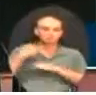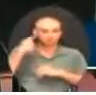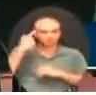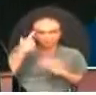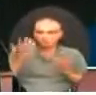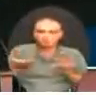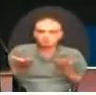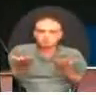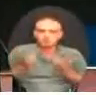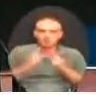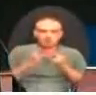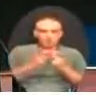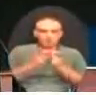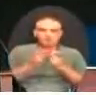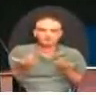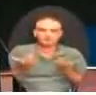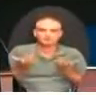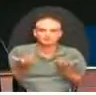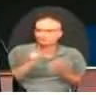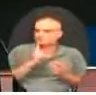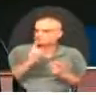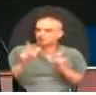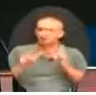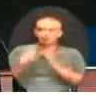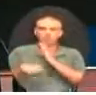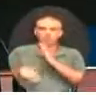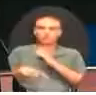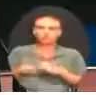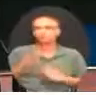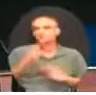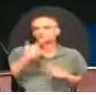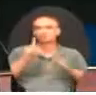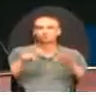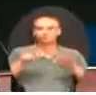מה לזזל עלה בגורל הכרטיסים ואיך כל כך מעט הגיע לציבור. אז